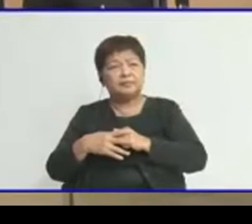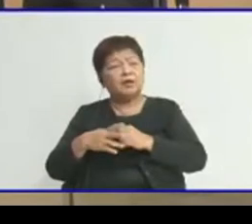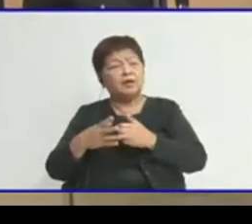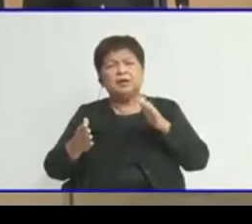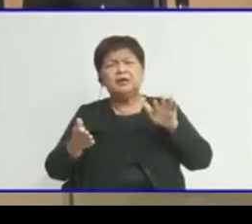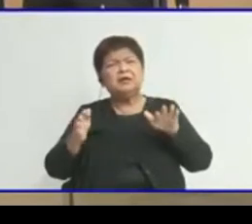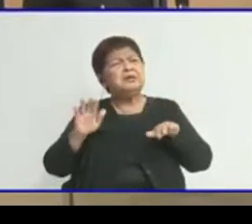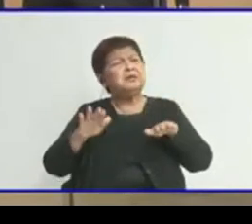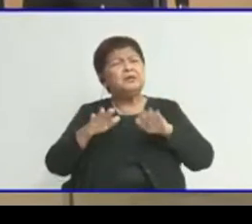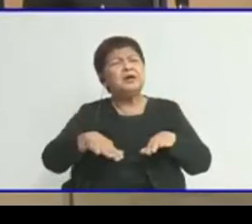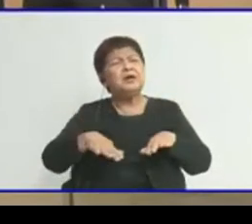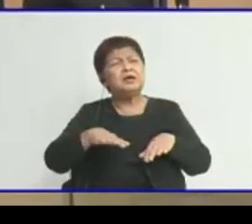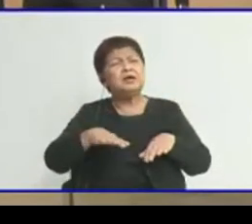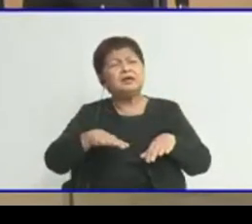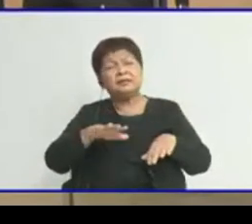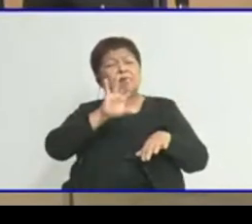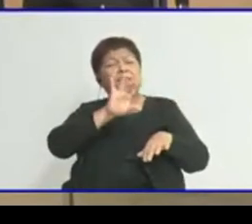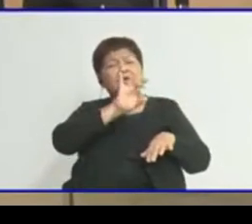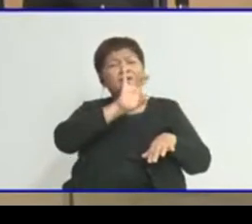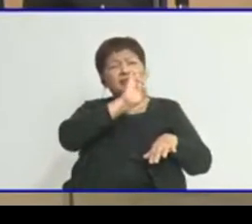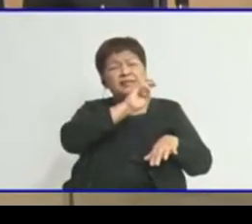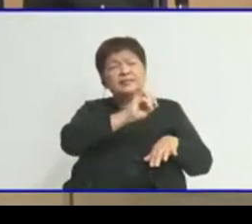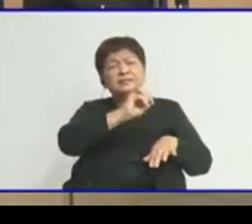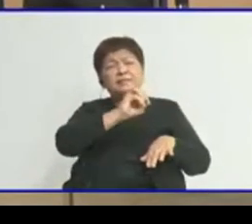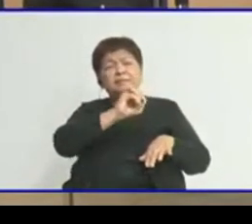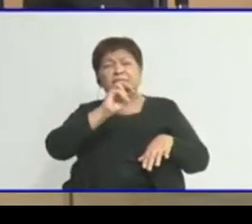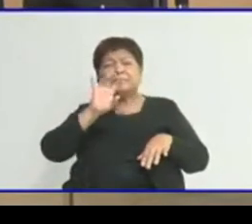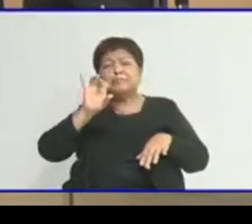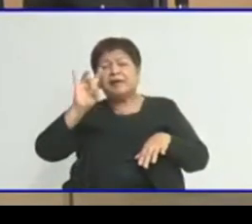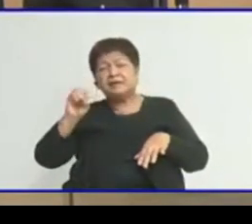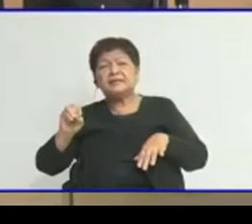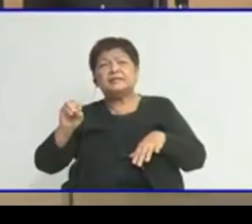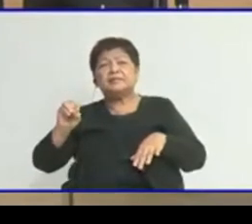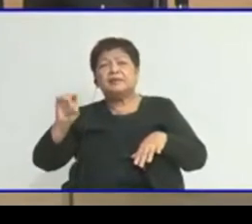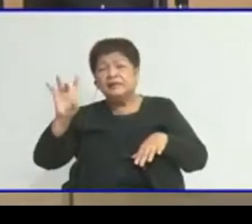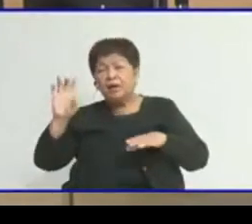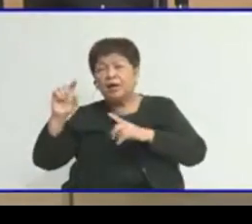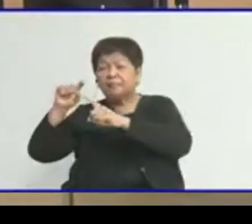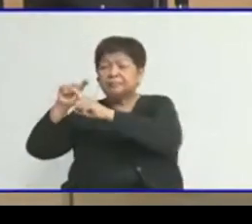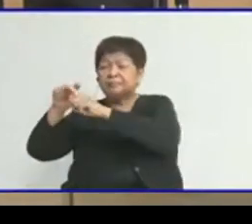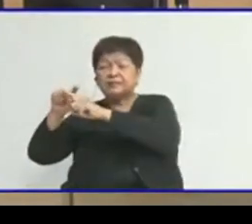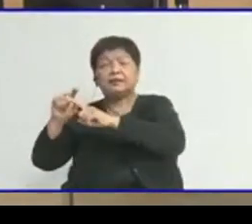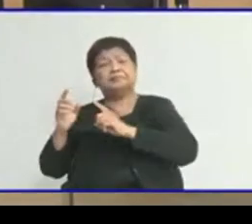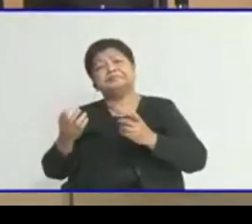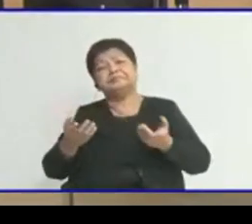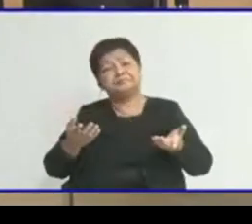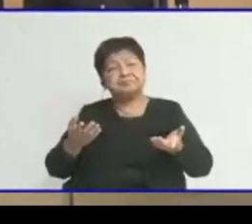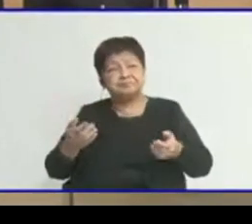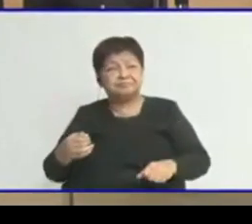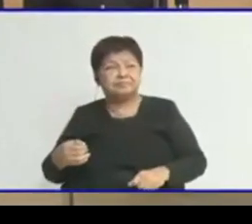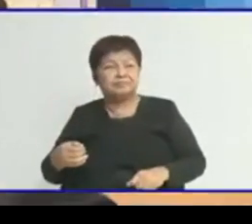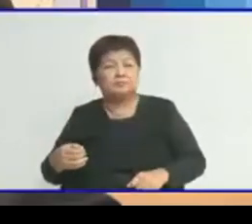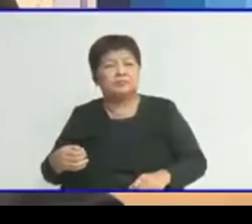70-80% 100% มันจะทำให้ภาพที่เราเห็นนี่มันเป็นยังไงคะ to give me some projection ในปัจ